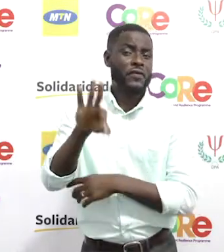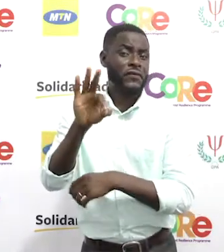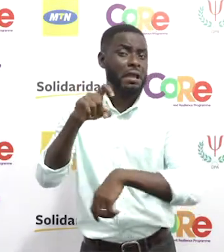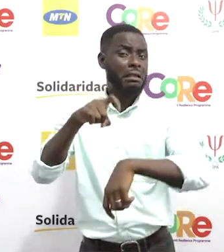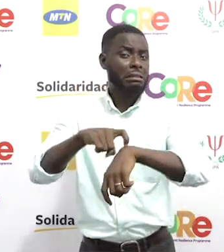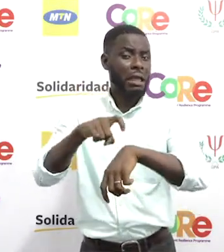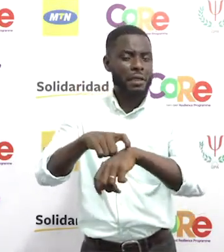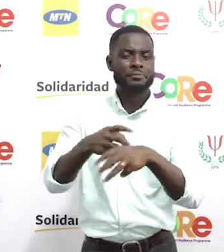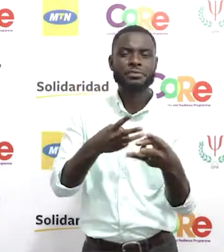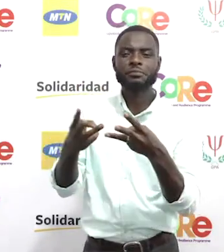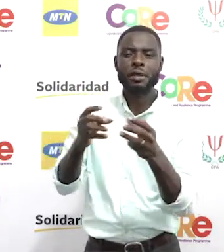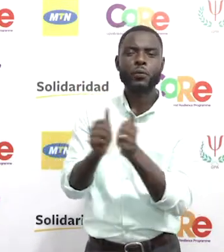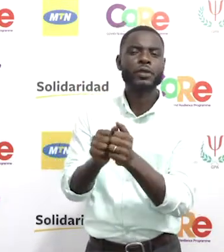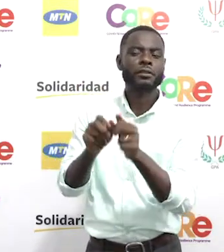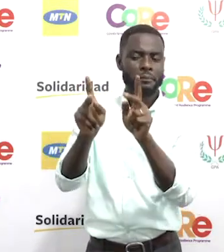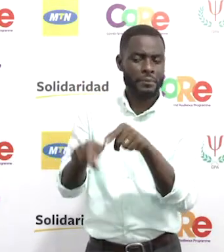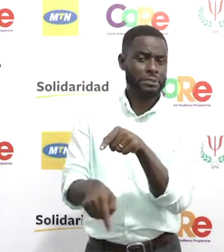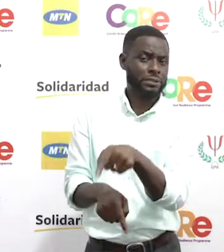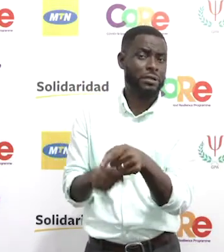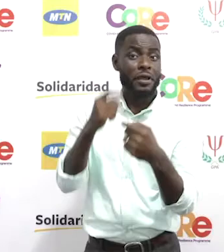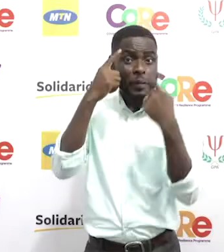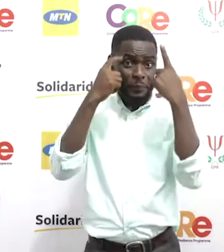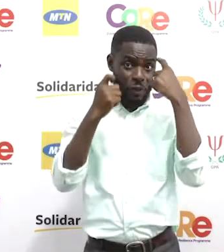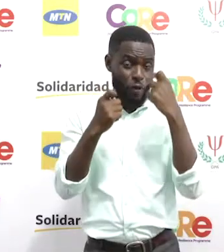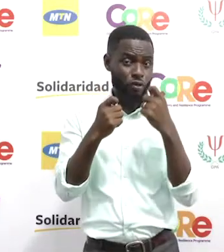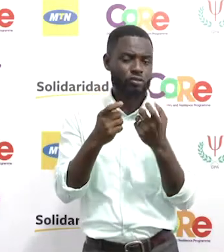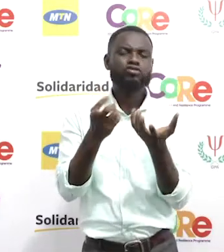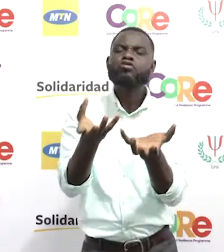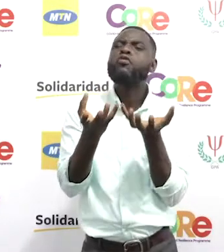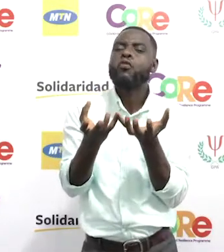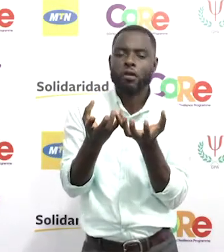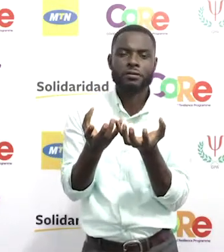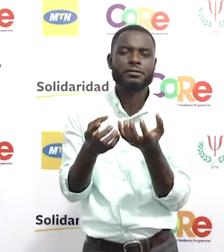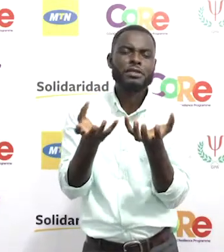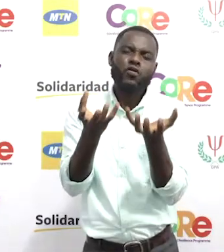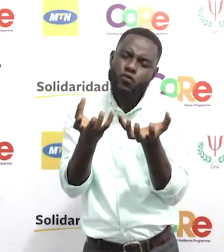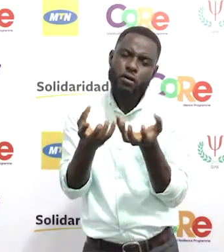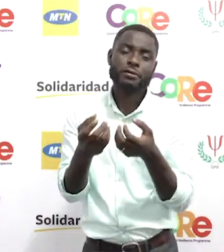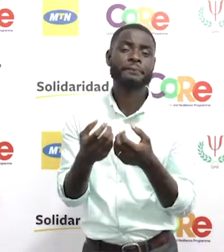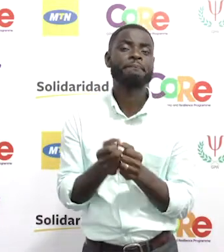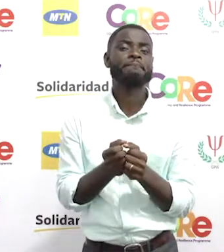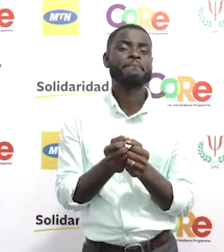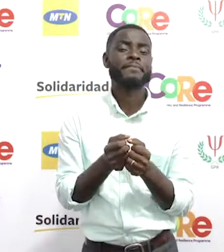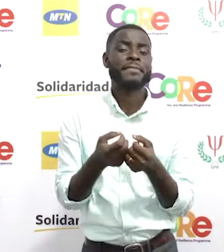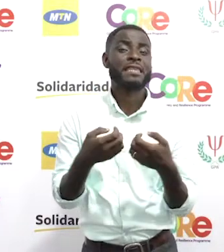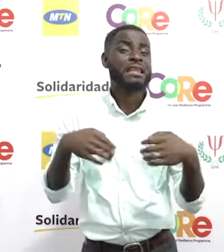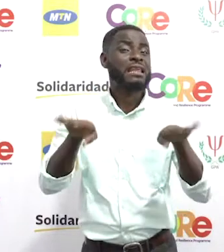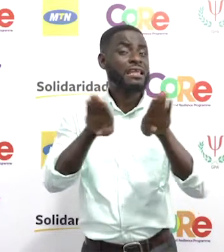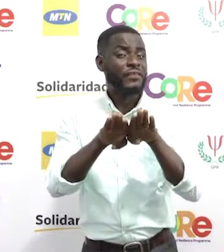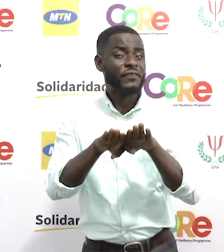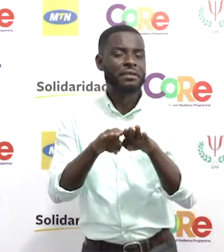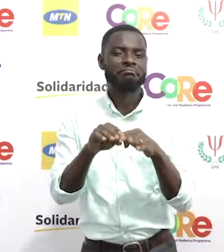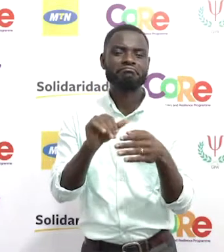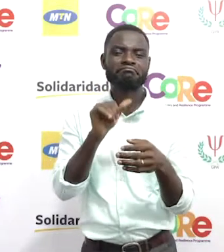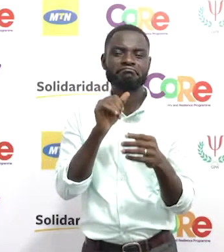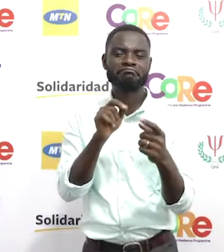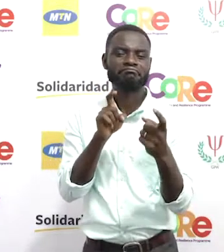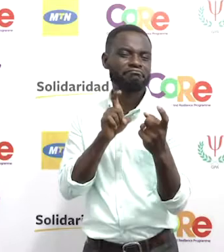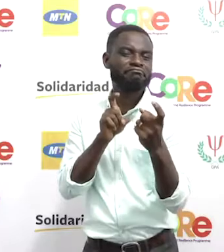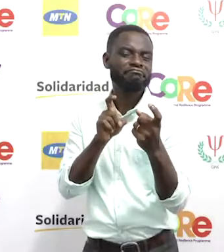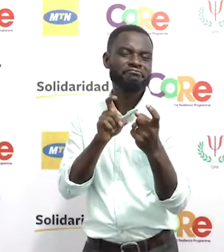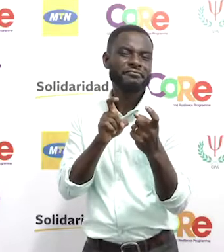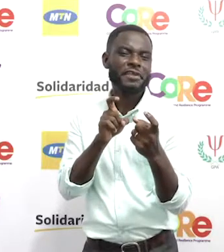kuji. Eja ke bode nche eji noko ni u tao. Keji na ta omu, ke kada agba mo po ba,